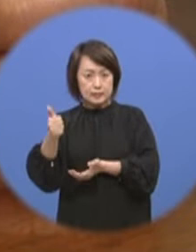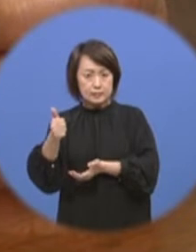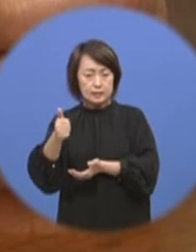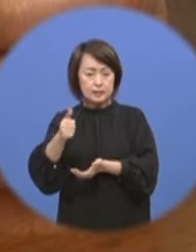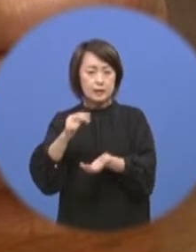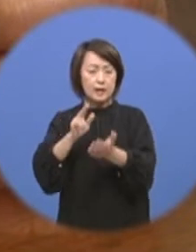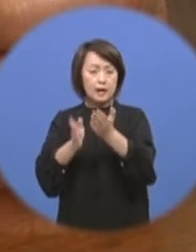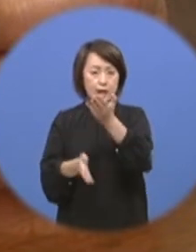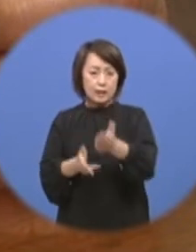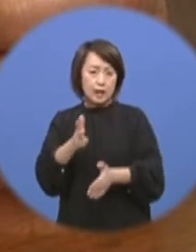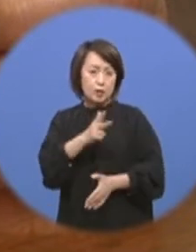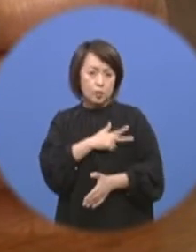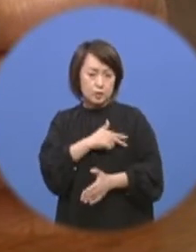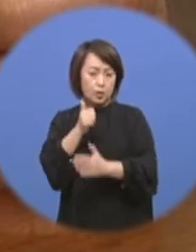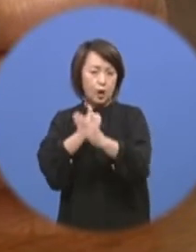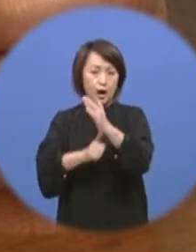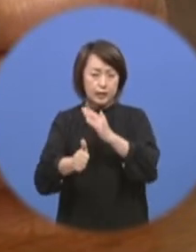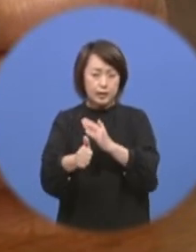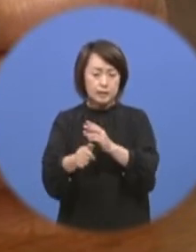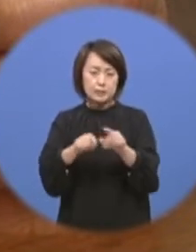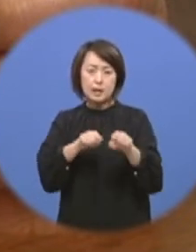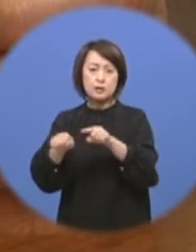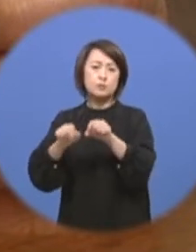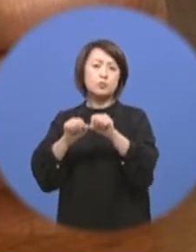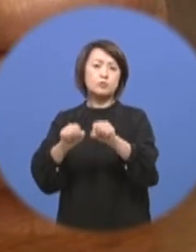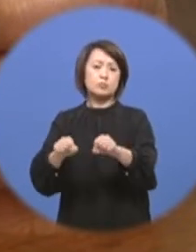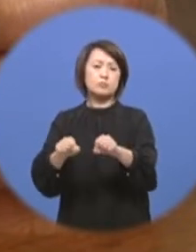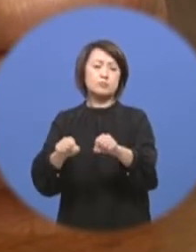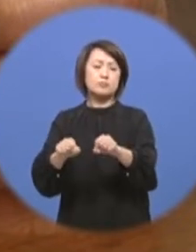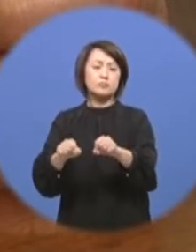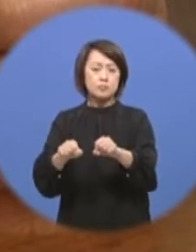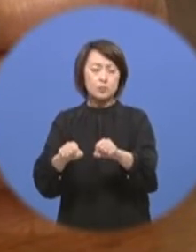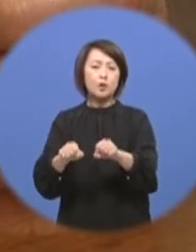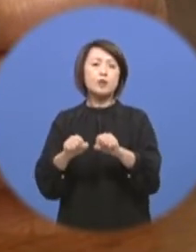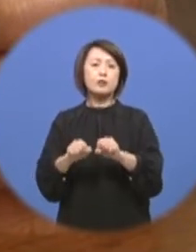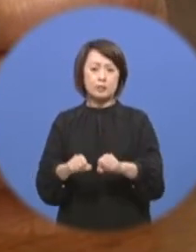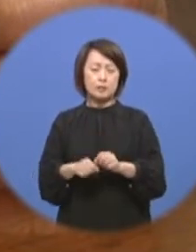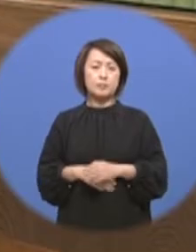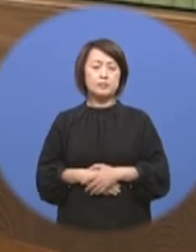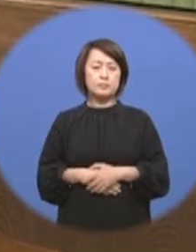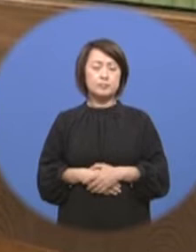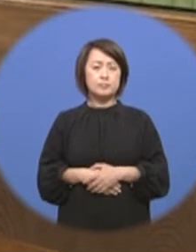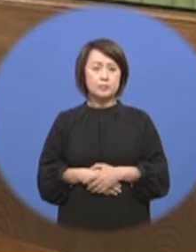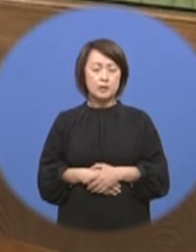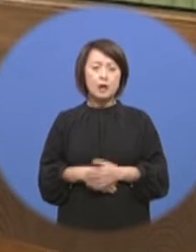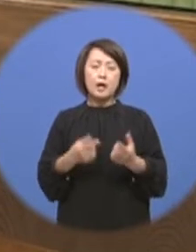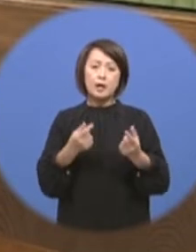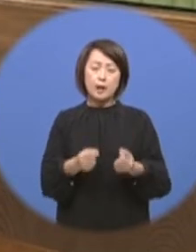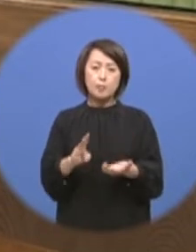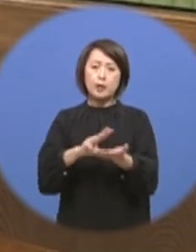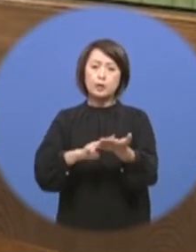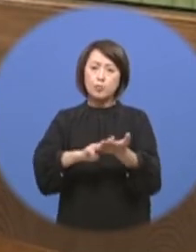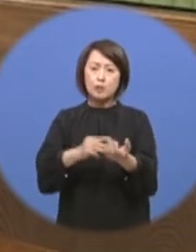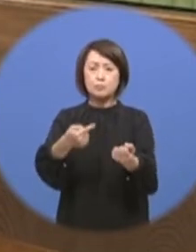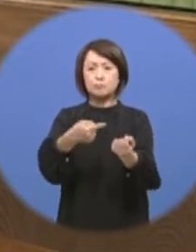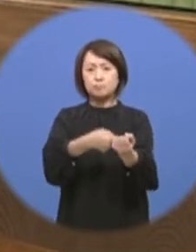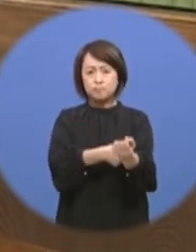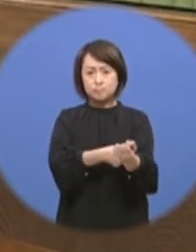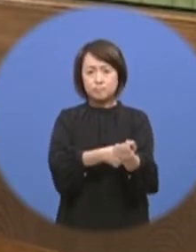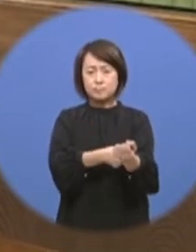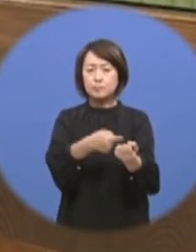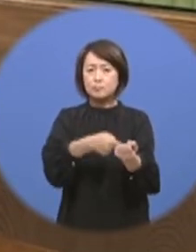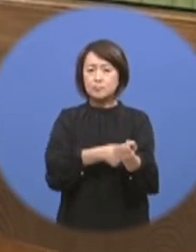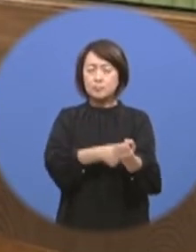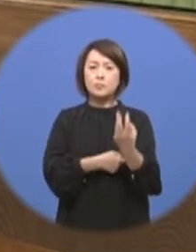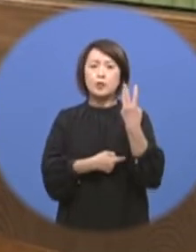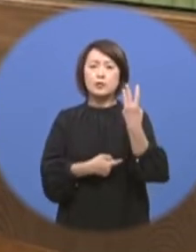てやっていただくというようなこともやっているわけでありますで何と言ってもワクチン接種これがですね3